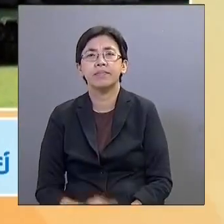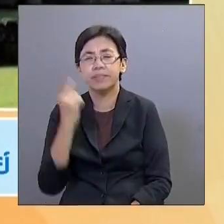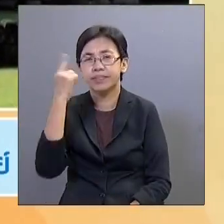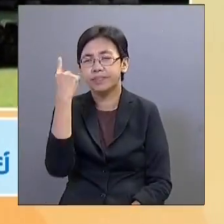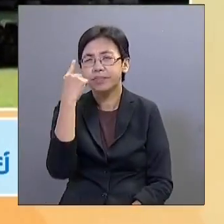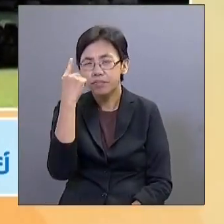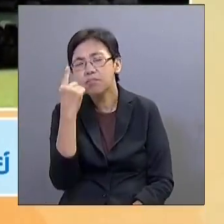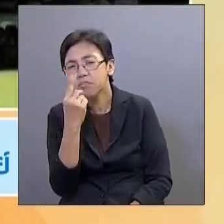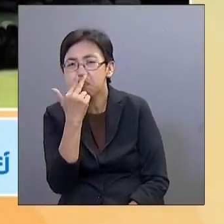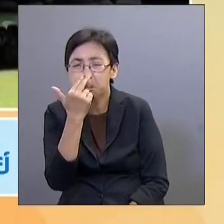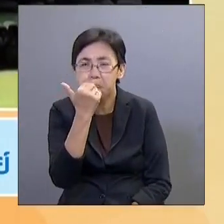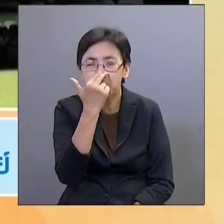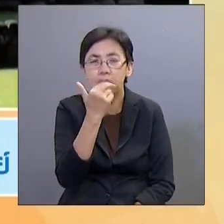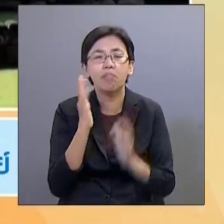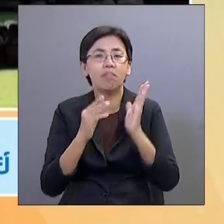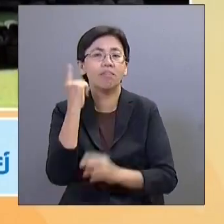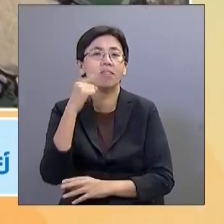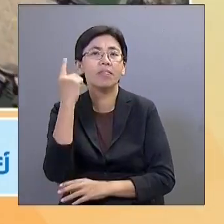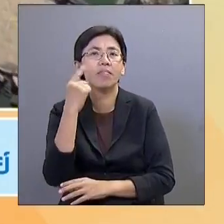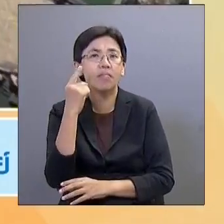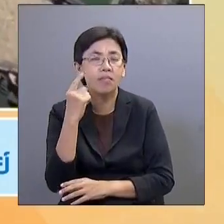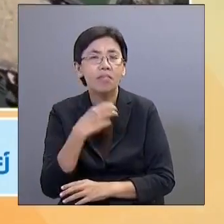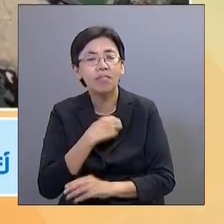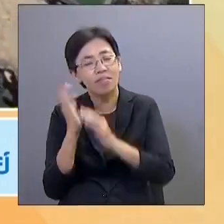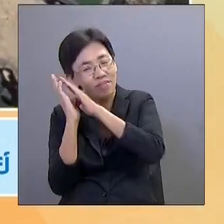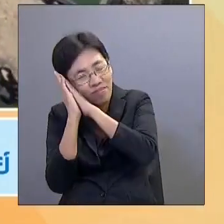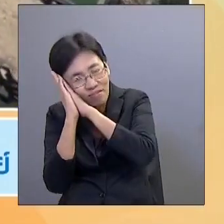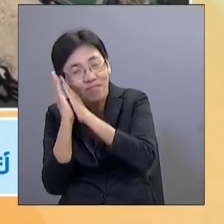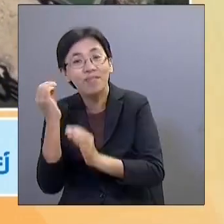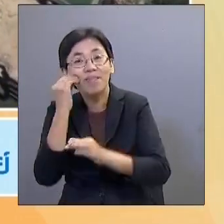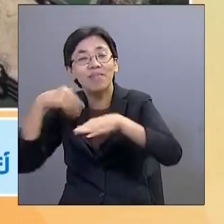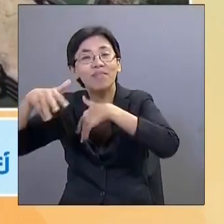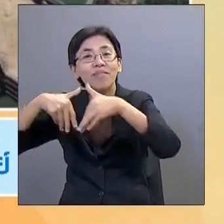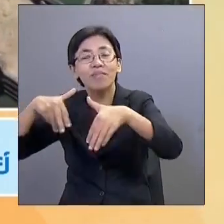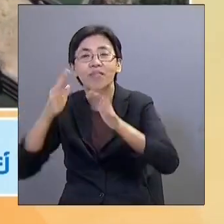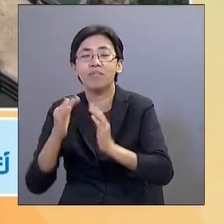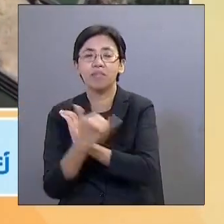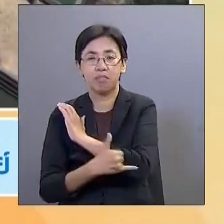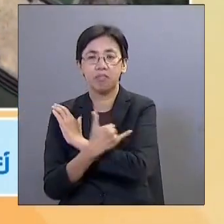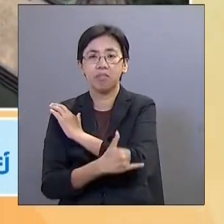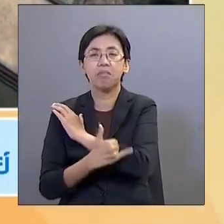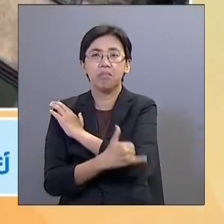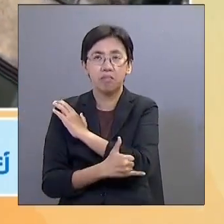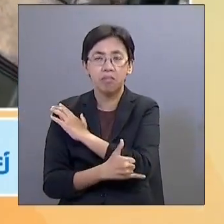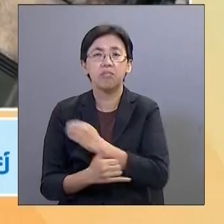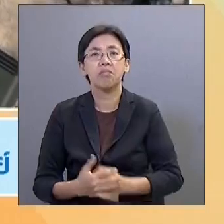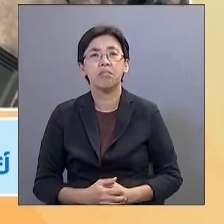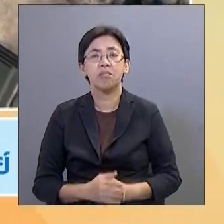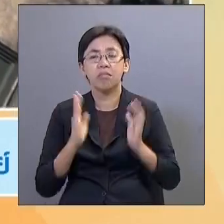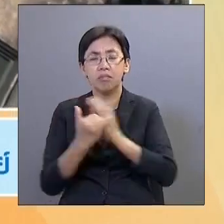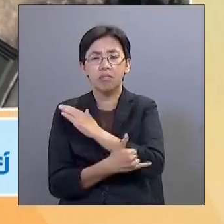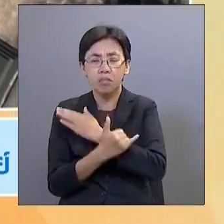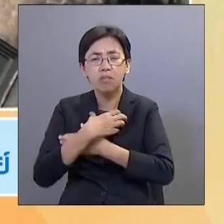มคือบางทีนักท่องเที่ยวเนี่ยส่วนใหญ่ที่บอกว่าไปค้างคืนโฮมสเตย์เนี่ยมักจะเป็นชาวต่างชาตินะคะคือหลายท่านอยากจะ